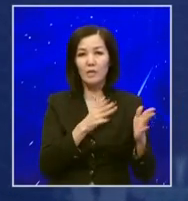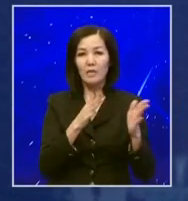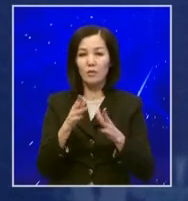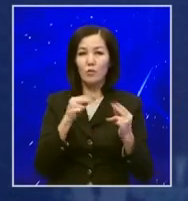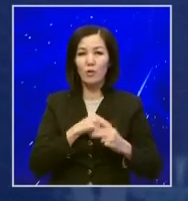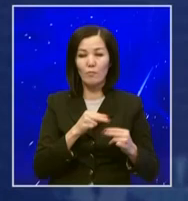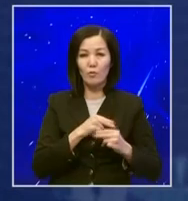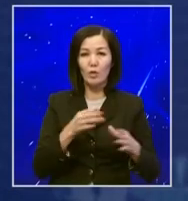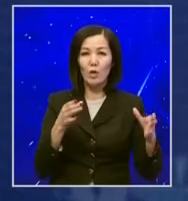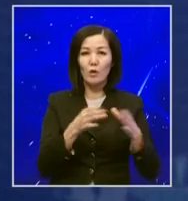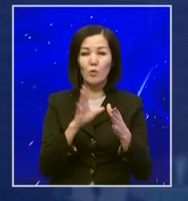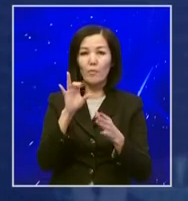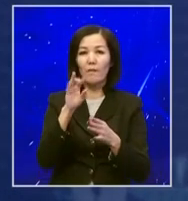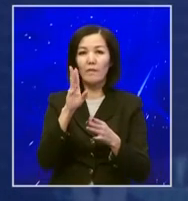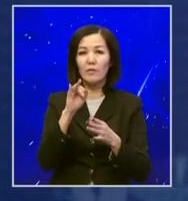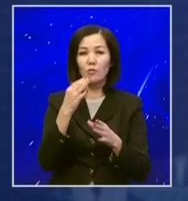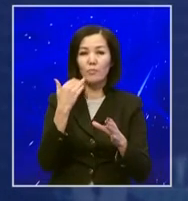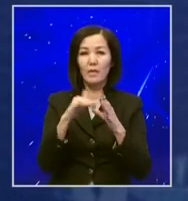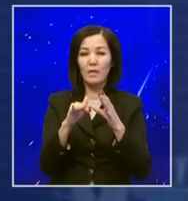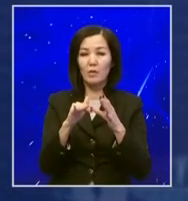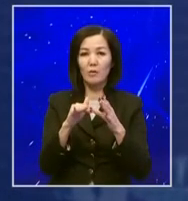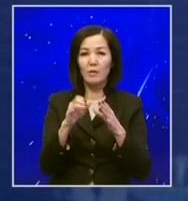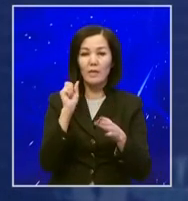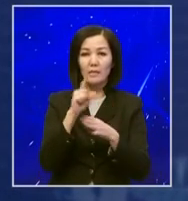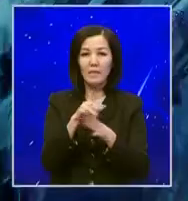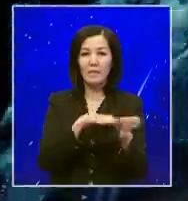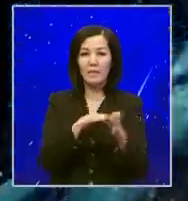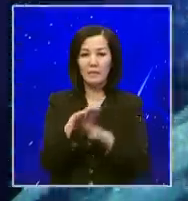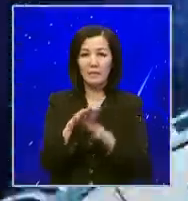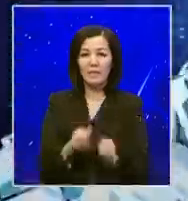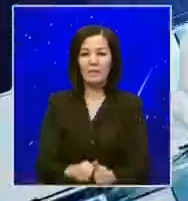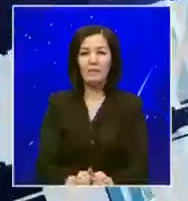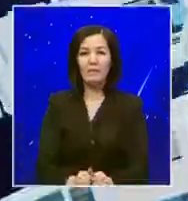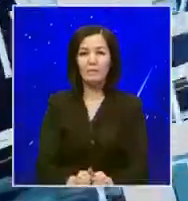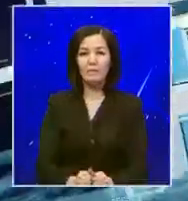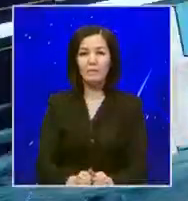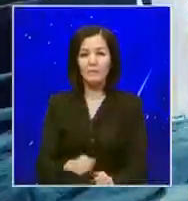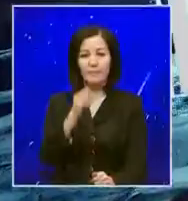водителей. Через группы в WhatsApp мы передаем поступающие к нам заявки водителям.